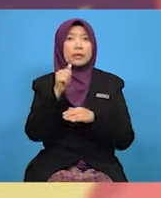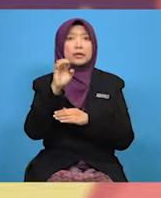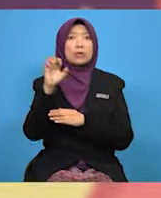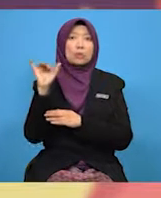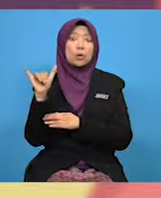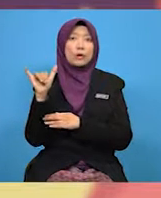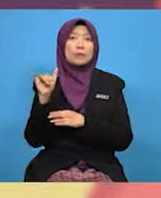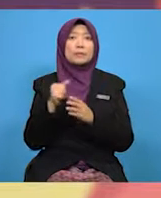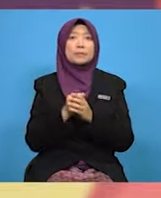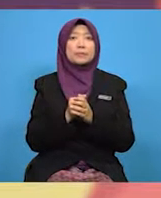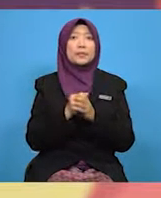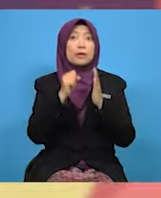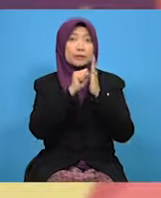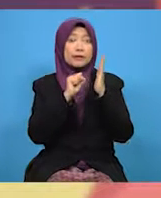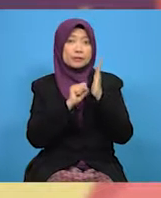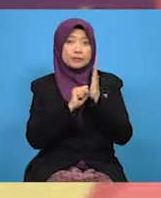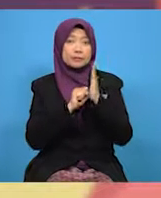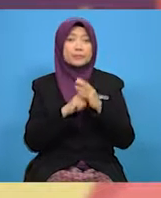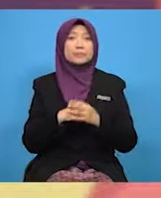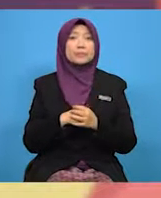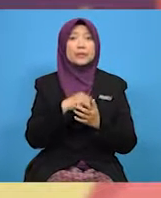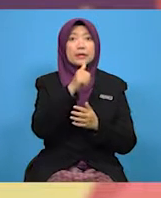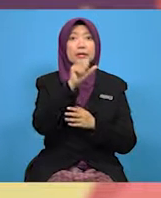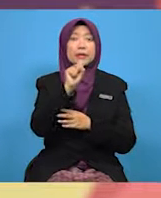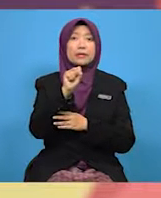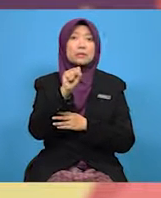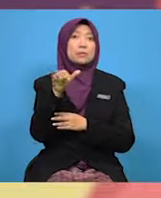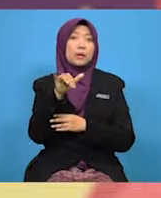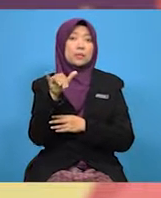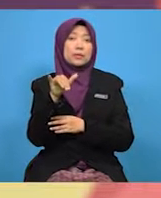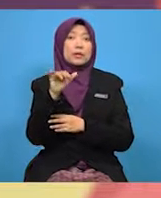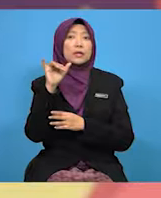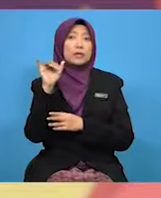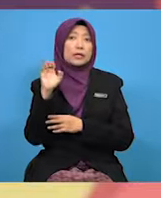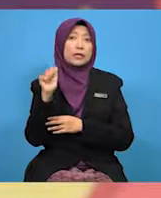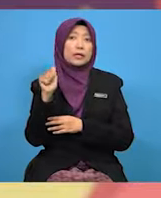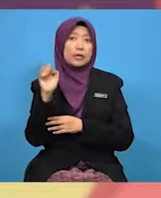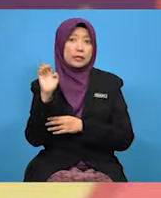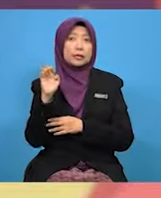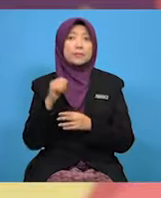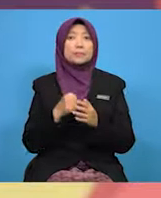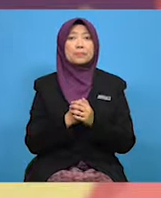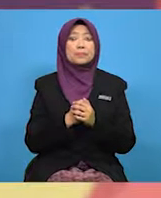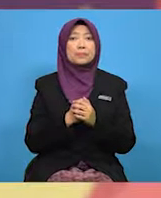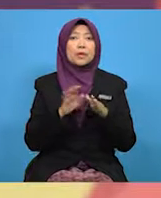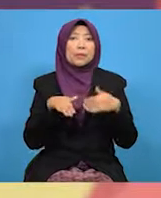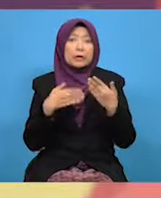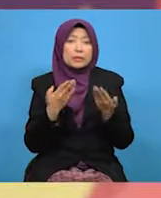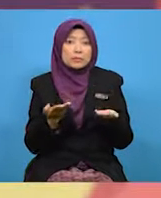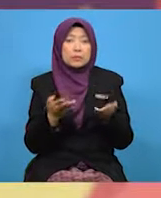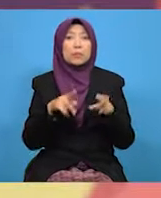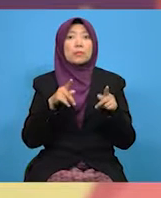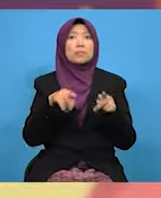syarat keseimbangan Yoi Allah QS = eh sebagaimana yang anda